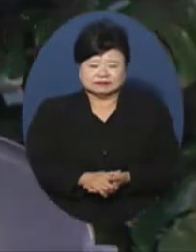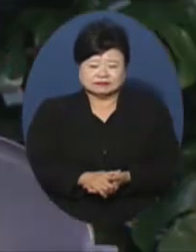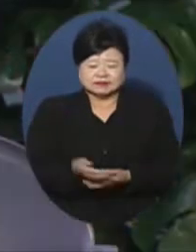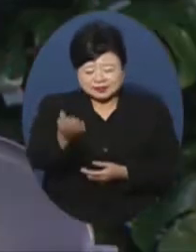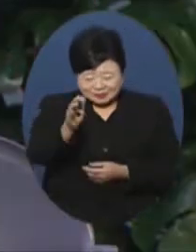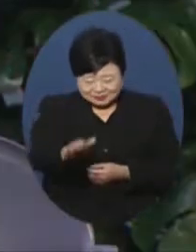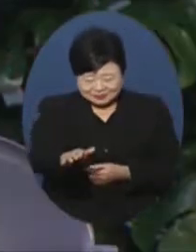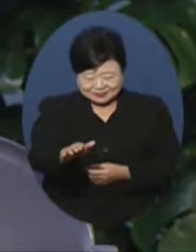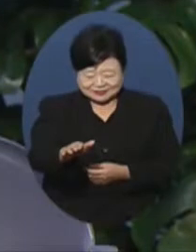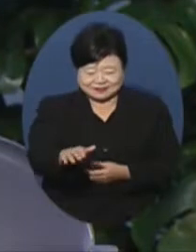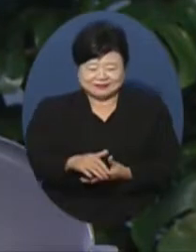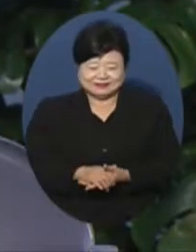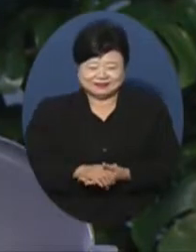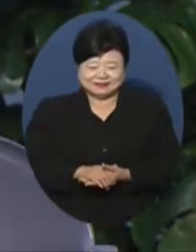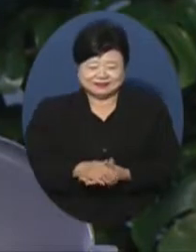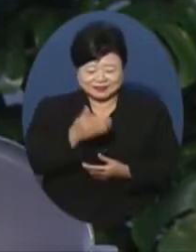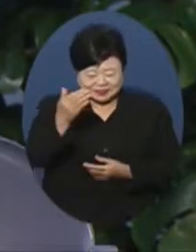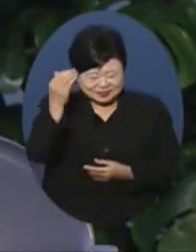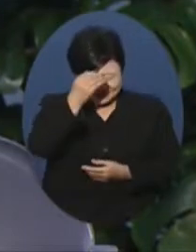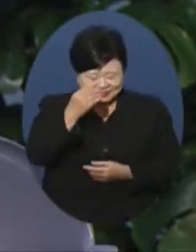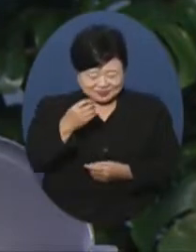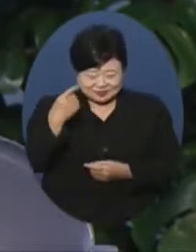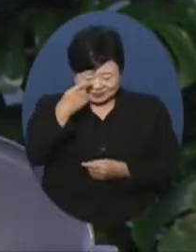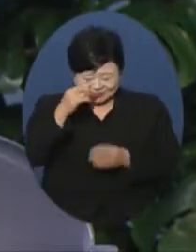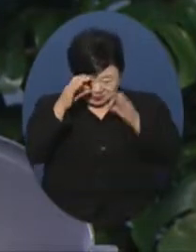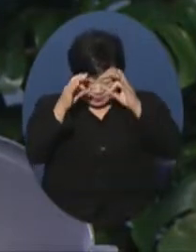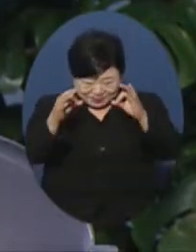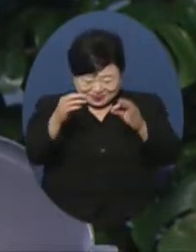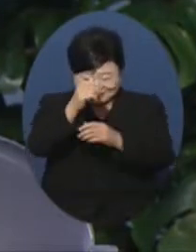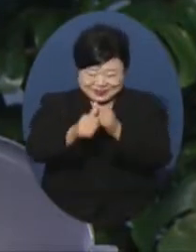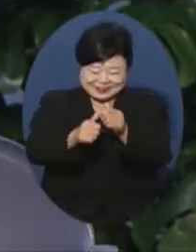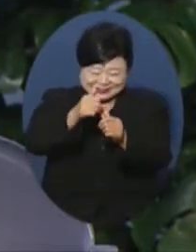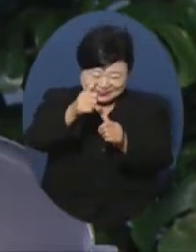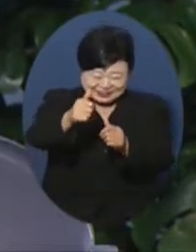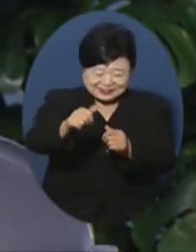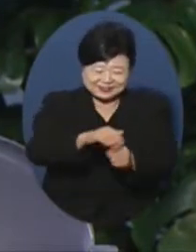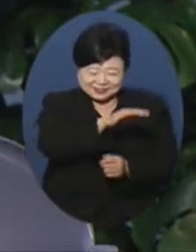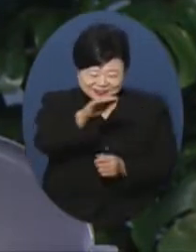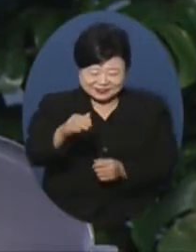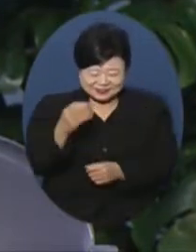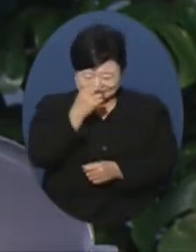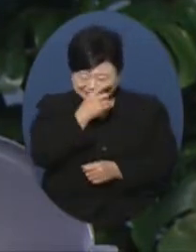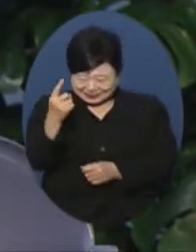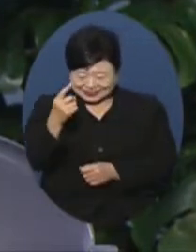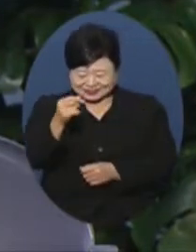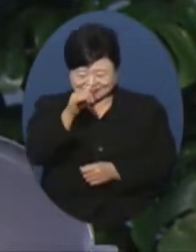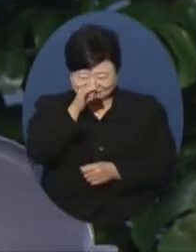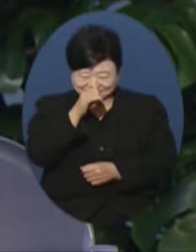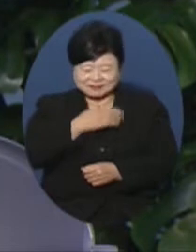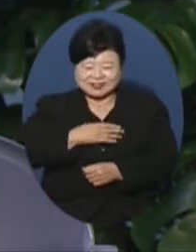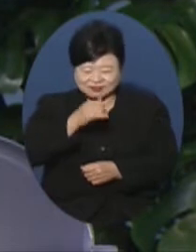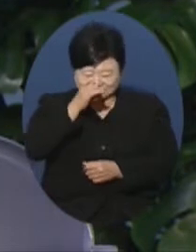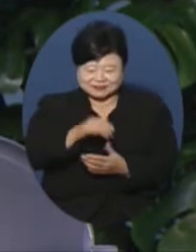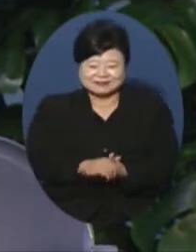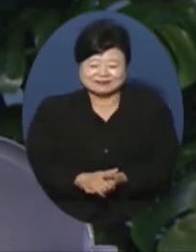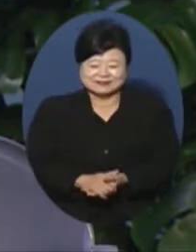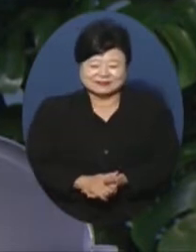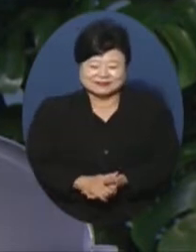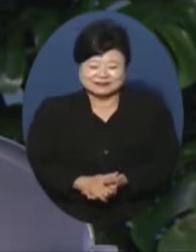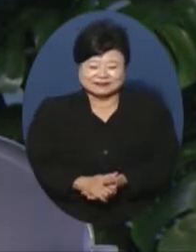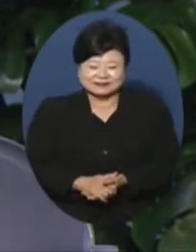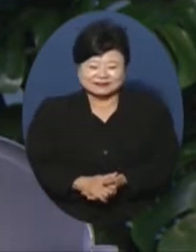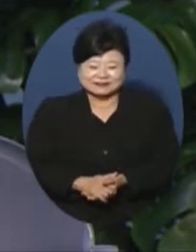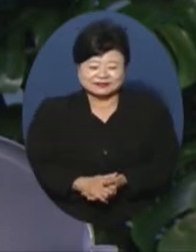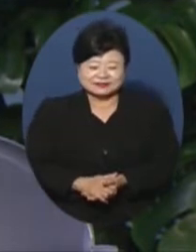답답합니다. 그러나 영의 눈으로 보면 하나님이 우리를 지키고 계시다는 것을 알 수